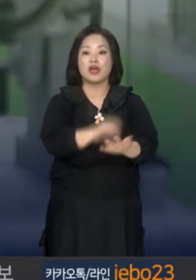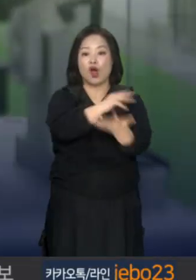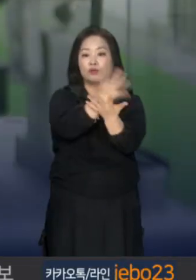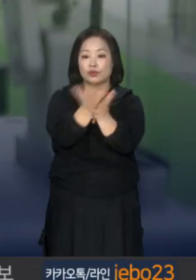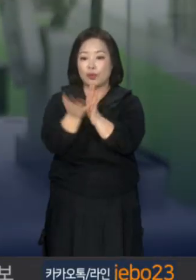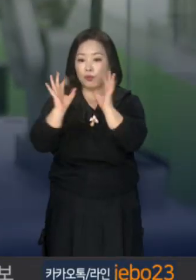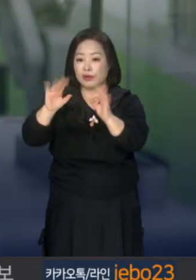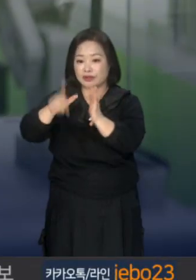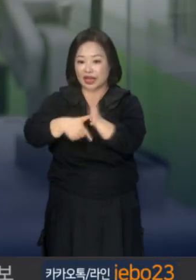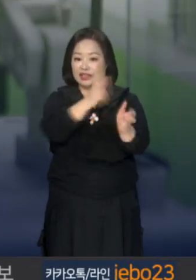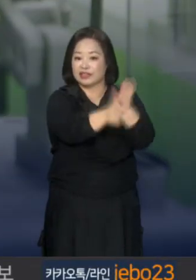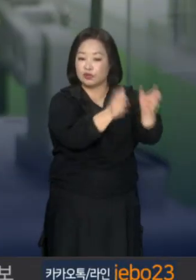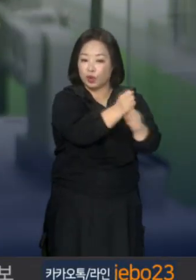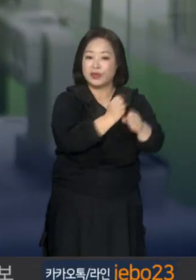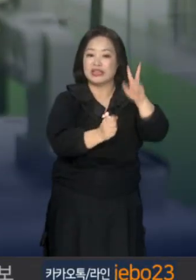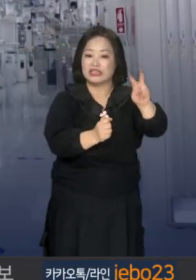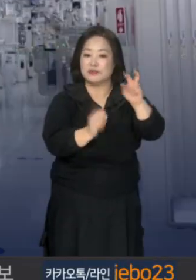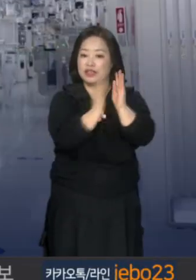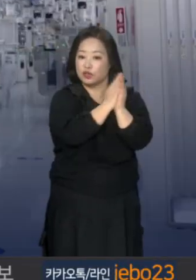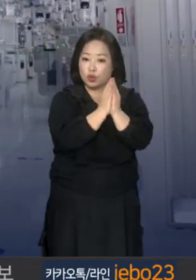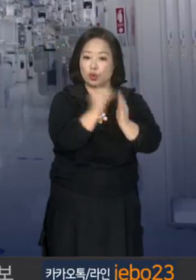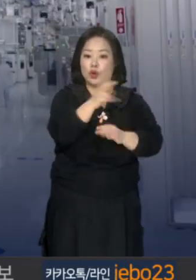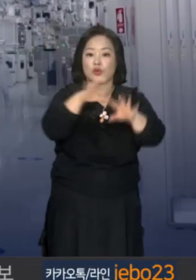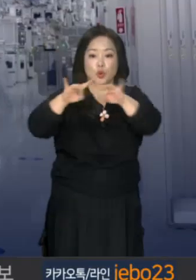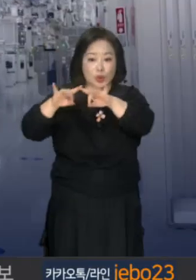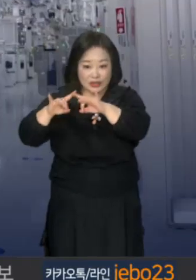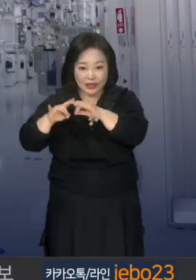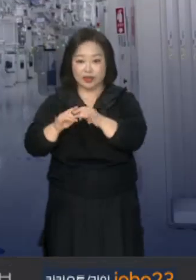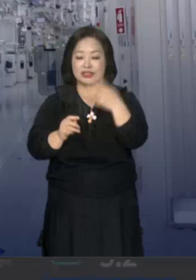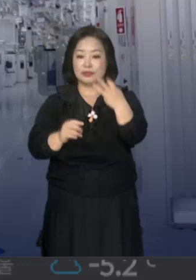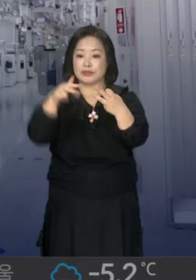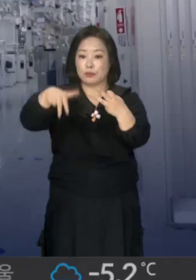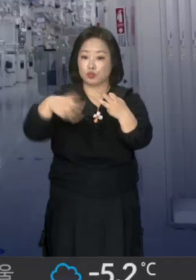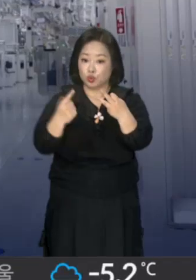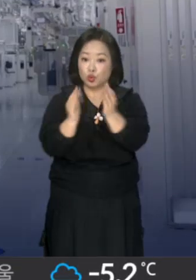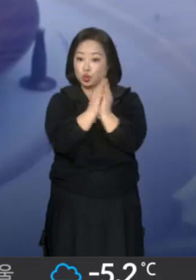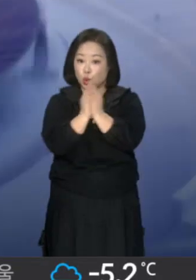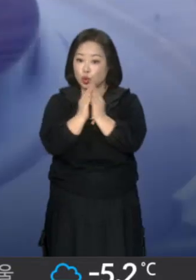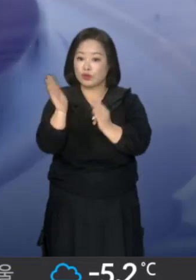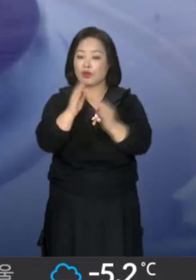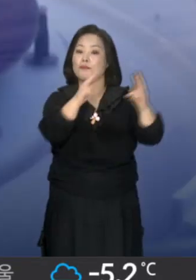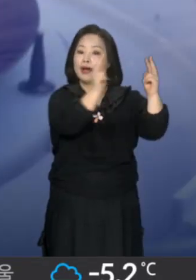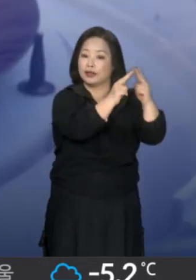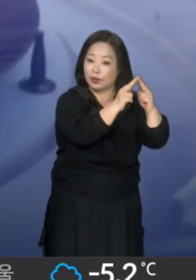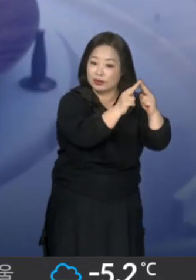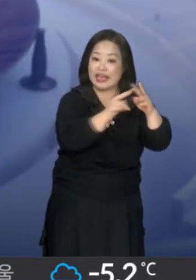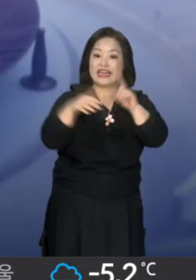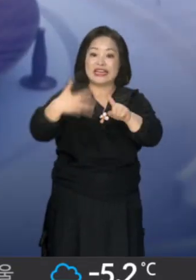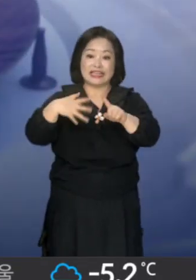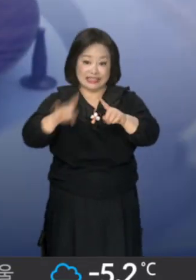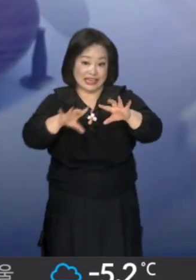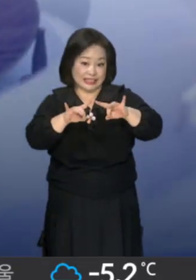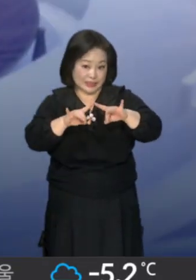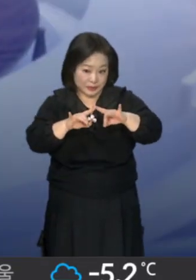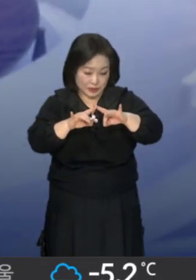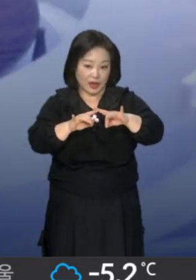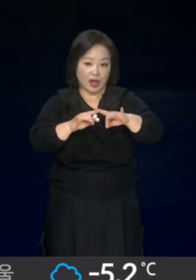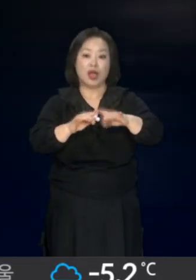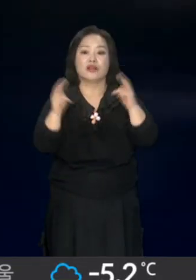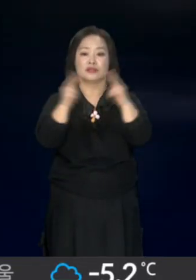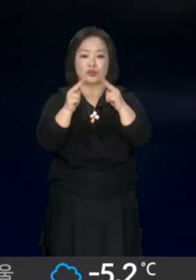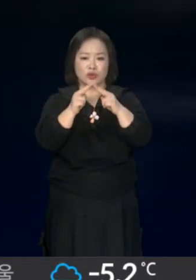별로 보면 제조업 22조원 정보통신업 13조원 등으로 반도체와 1차 금속 분야 타격에